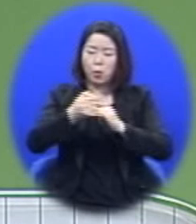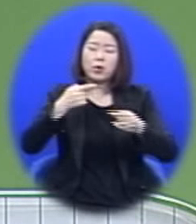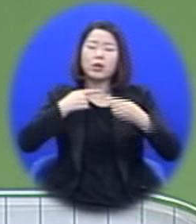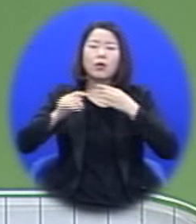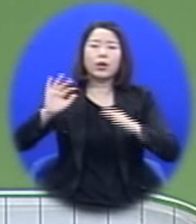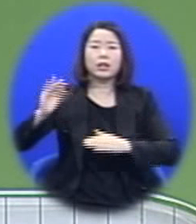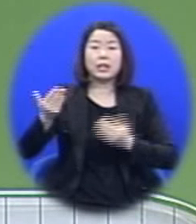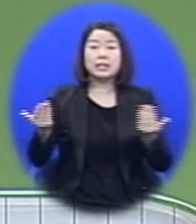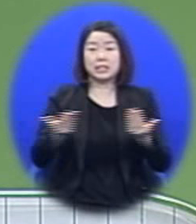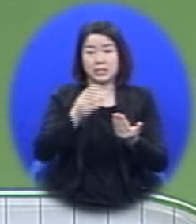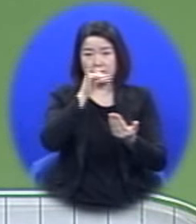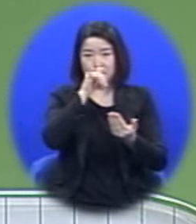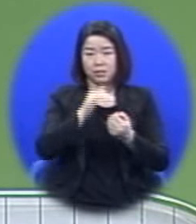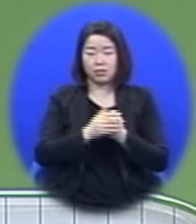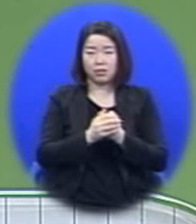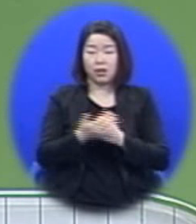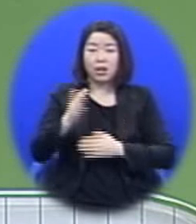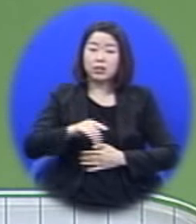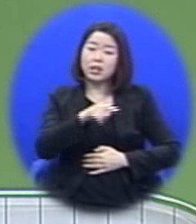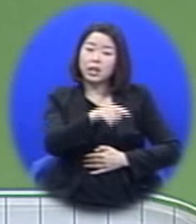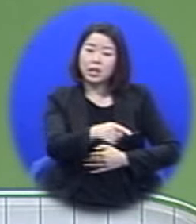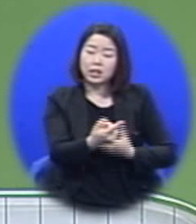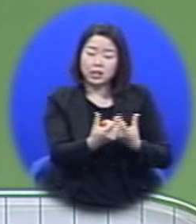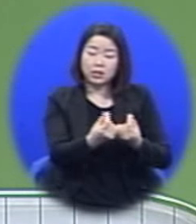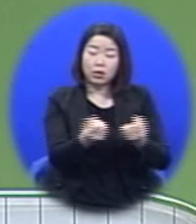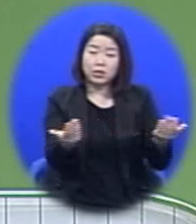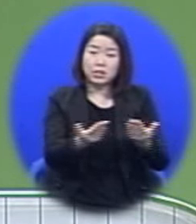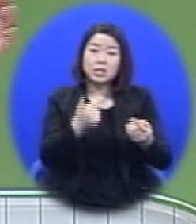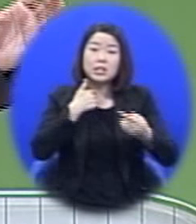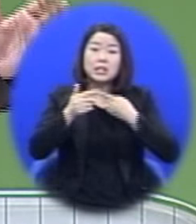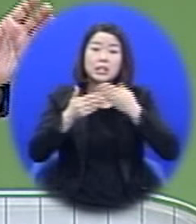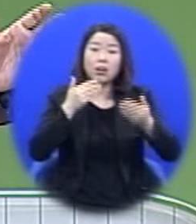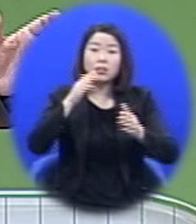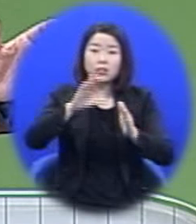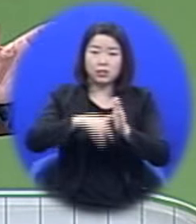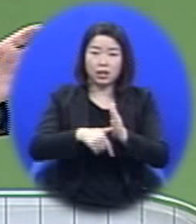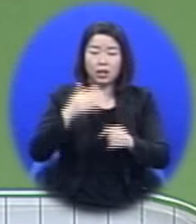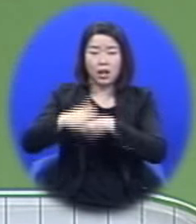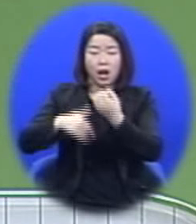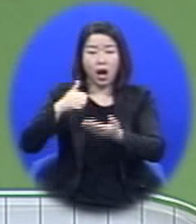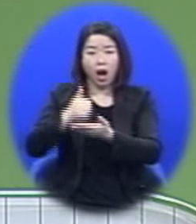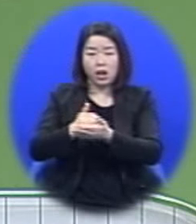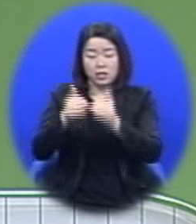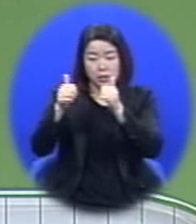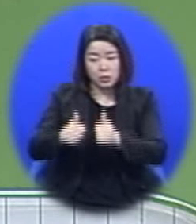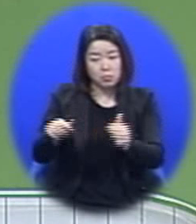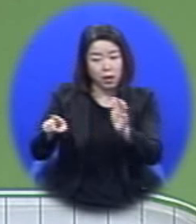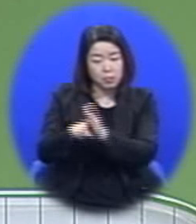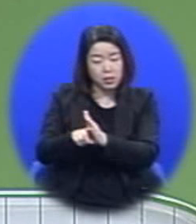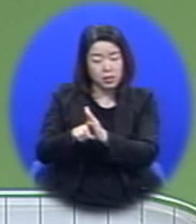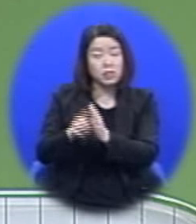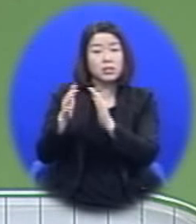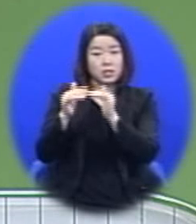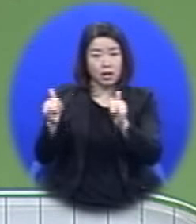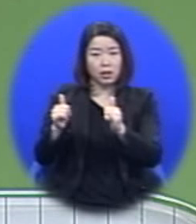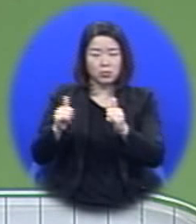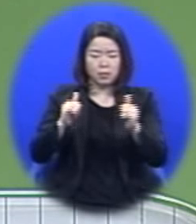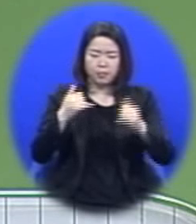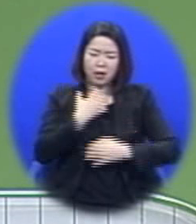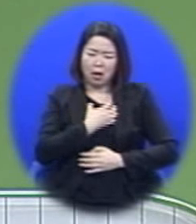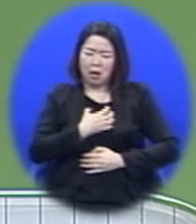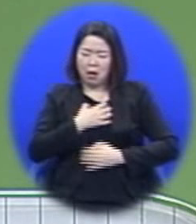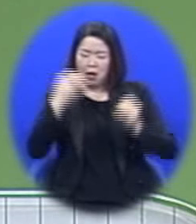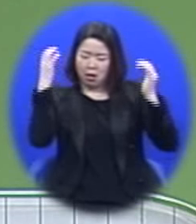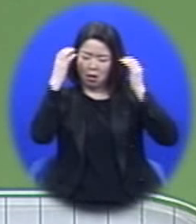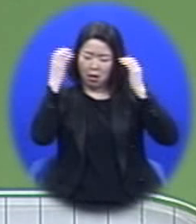일들입니다. 그런데 이런 일을 겪을 때 하나님의 심판을 믿는 성도들은 고통스럽기는